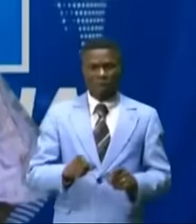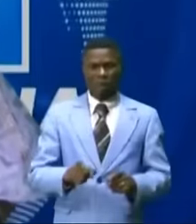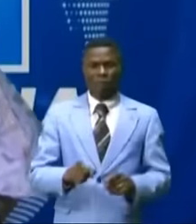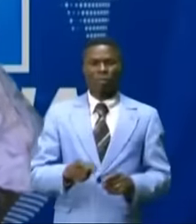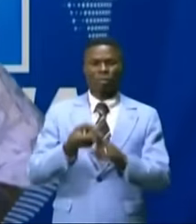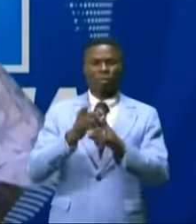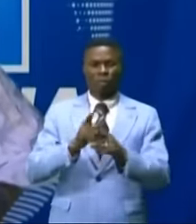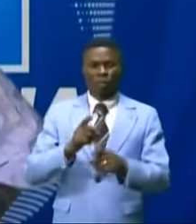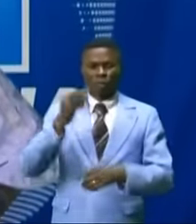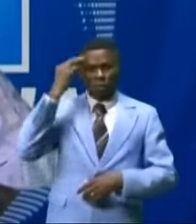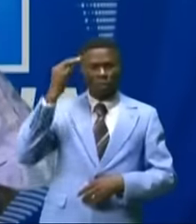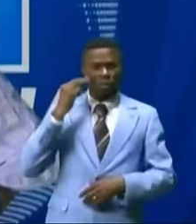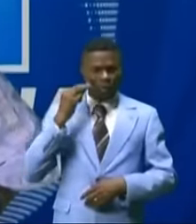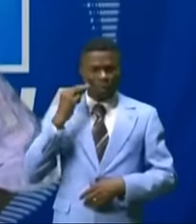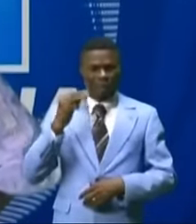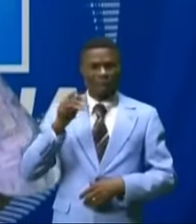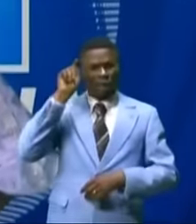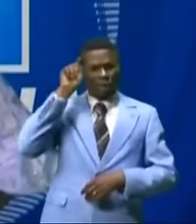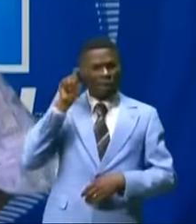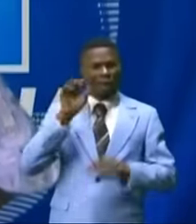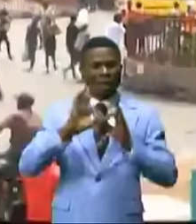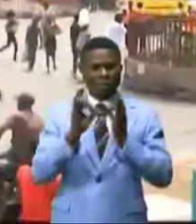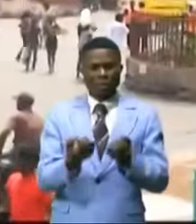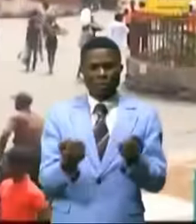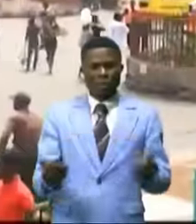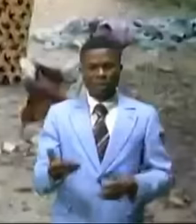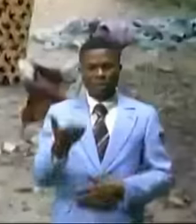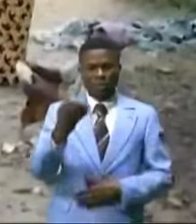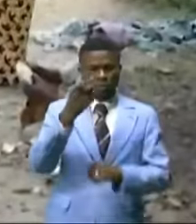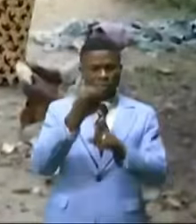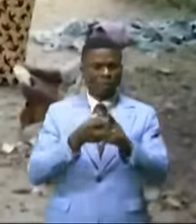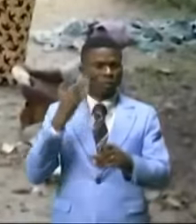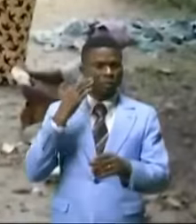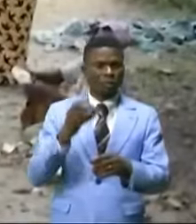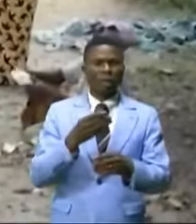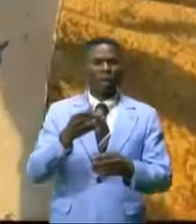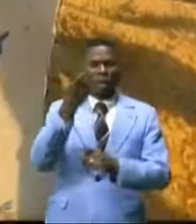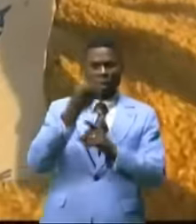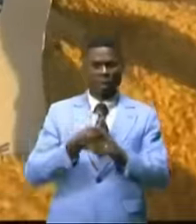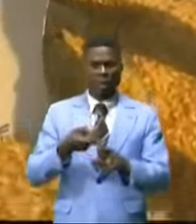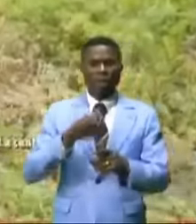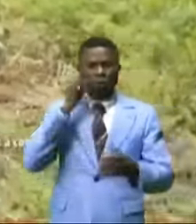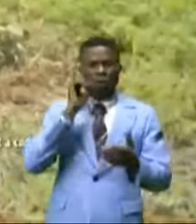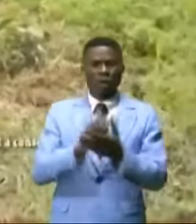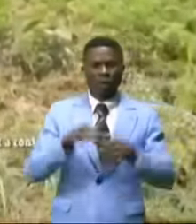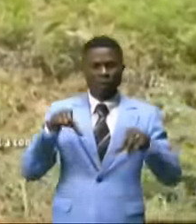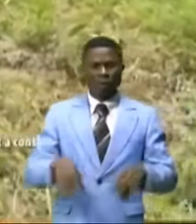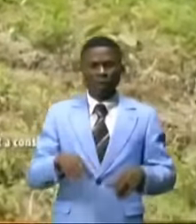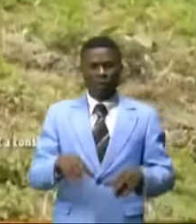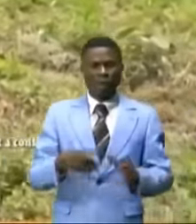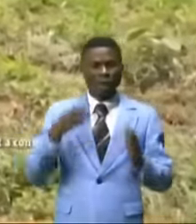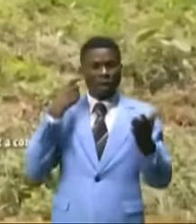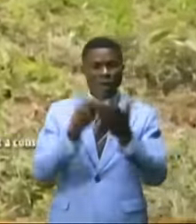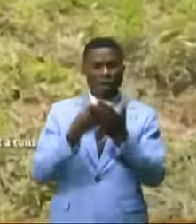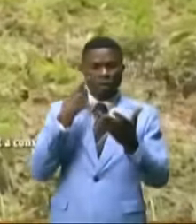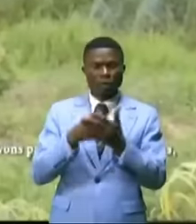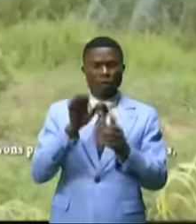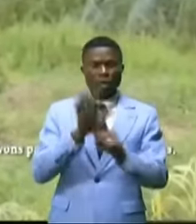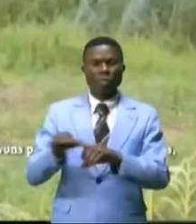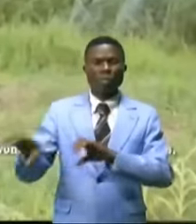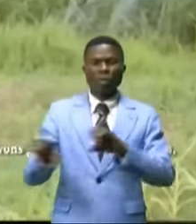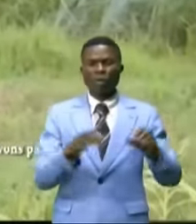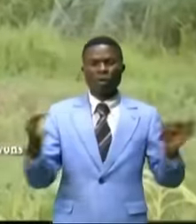Ndeke dans son reportage. Mois de mars, mois dédié à la femme en RDC a toujours été marqué par plusieurs